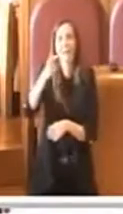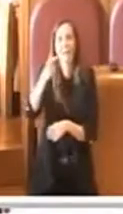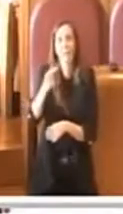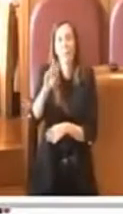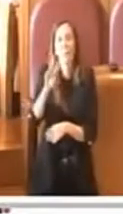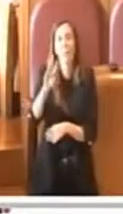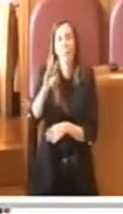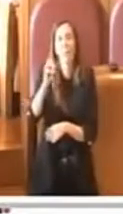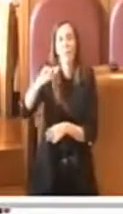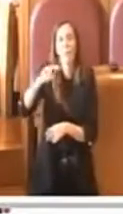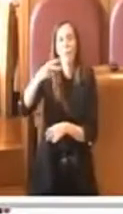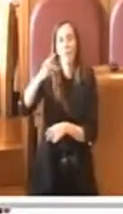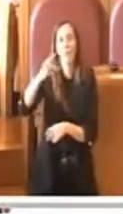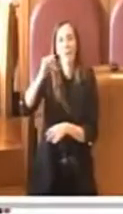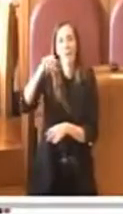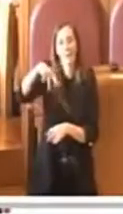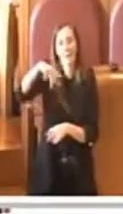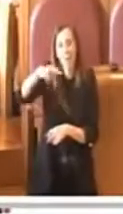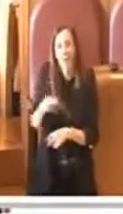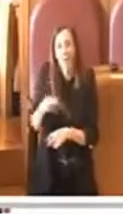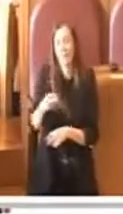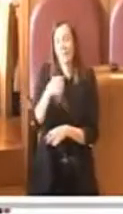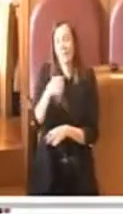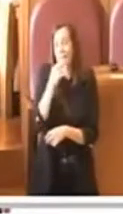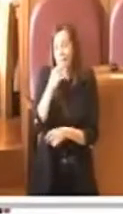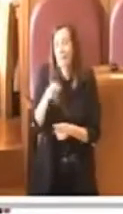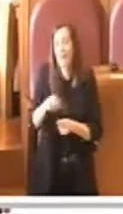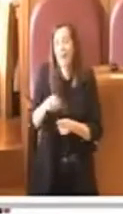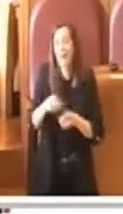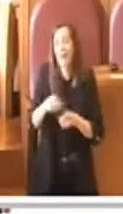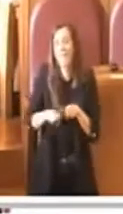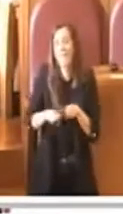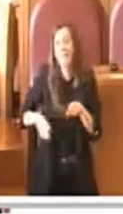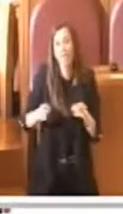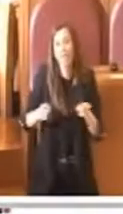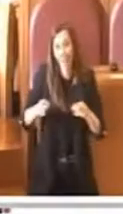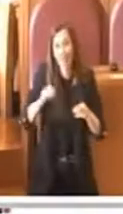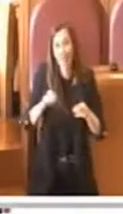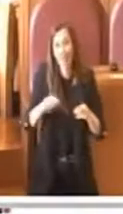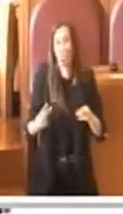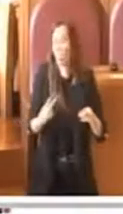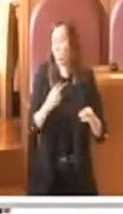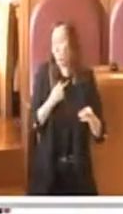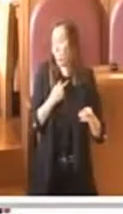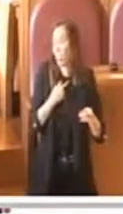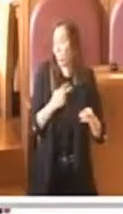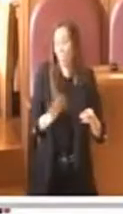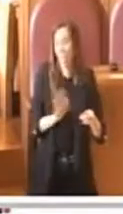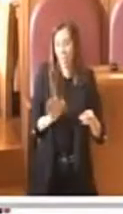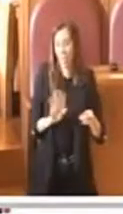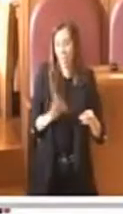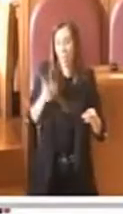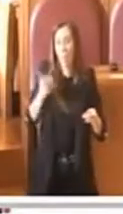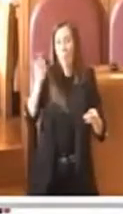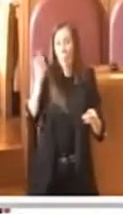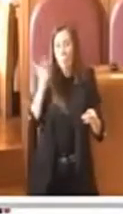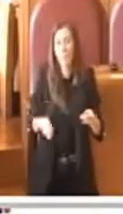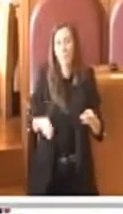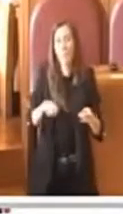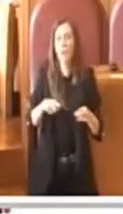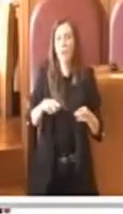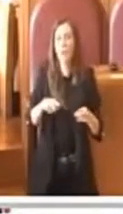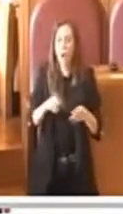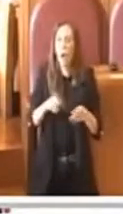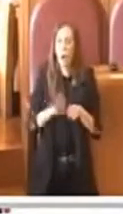passo, diciamo, obbligato in questa fase e che comunque deve darci un monito perché è un grande passo verso il futuro per